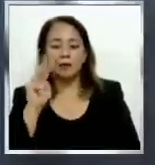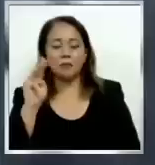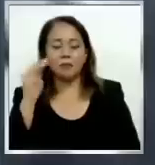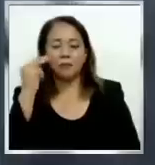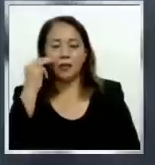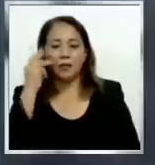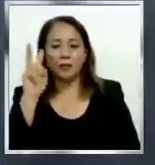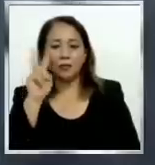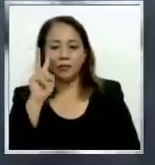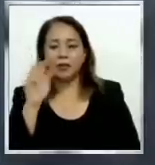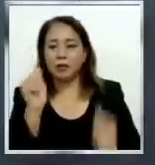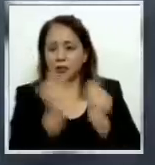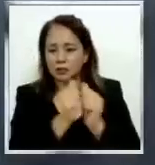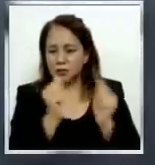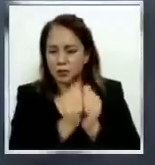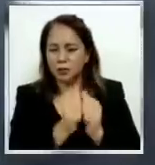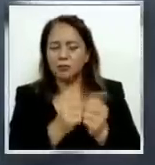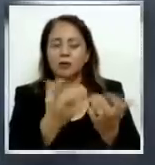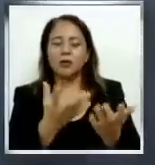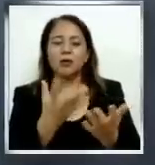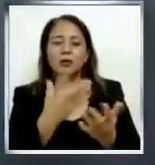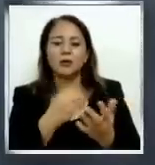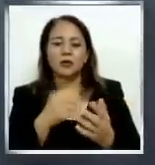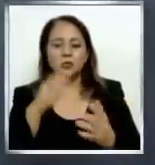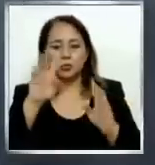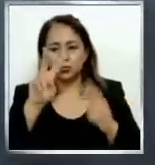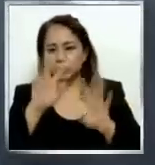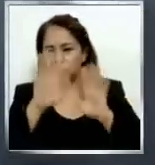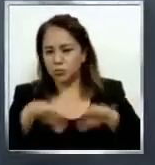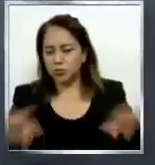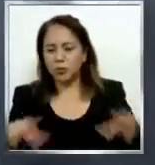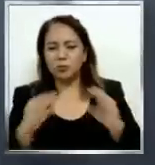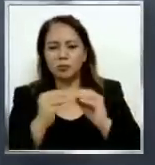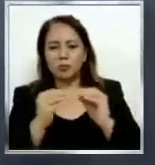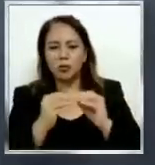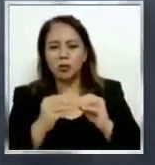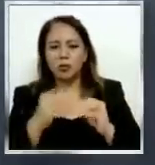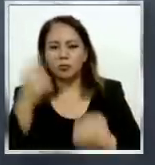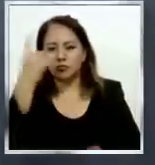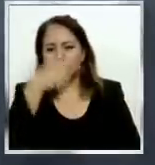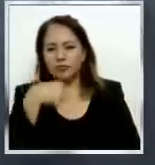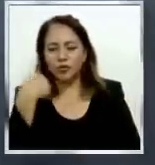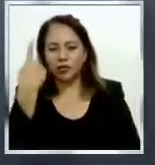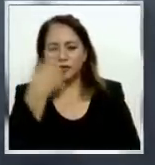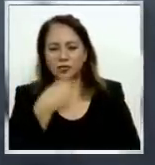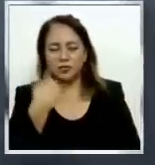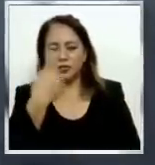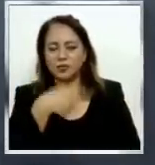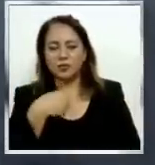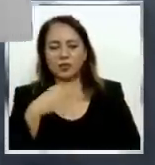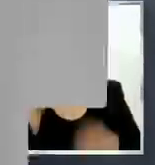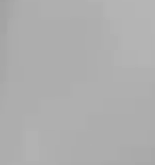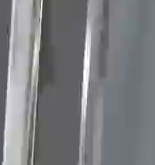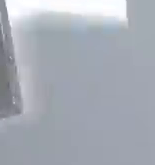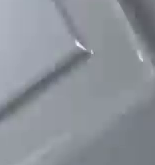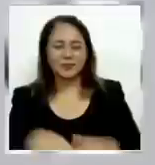anak. Comment ng ilang netizen, mas mukha pa raw Bitoy ang kanyang mga anak. Yan ang chika ni